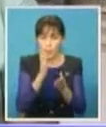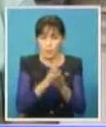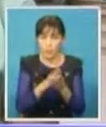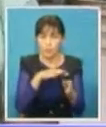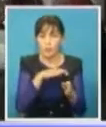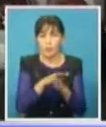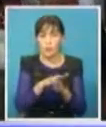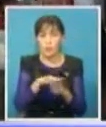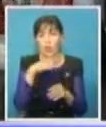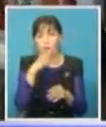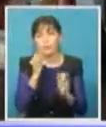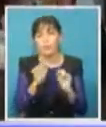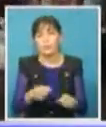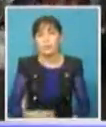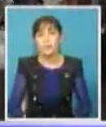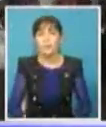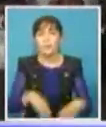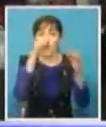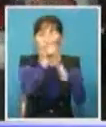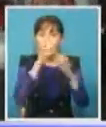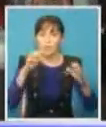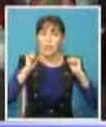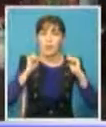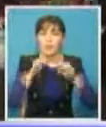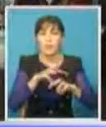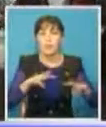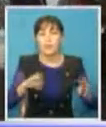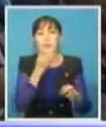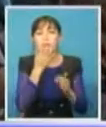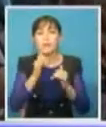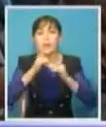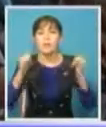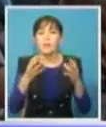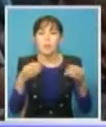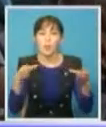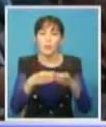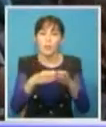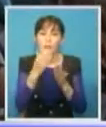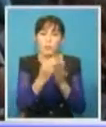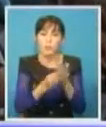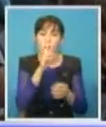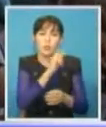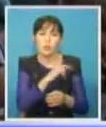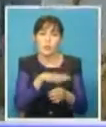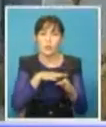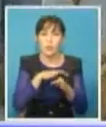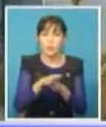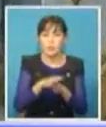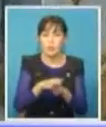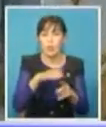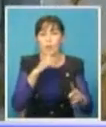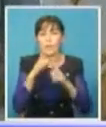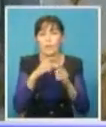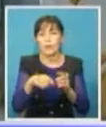түрде өтті деп айта аламыз. Мәдениет және спорт министрлігінің тілдерді дамыту және қоғамдық саяси жұмыс комитетінің ұйымдастыруымен өткен